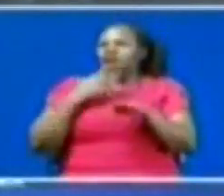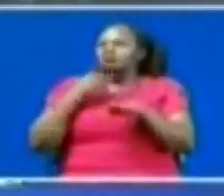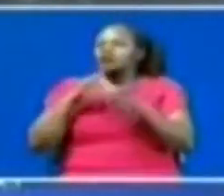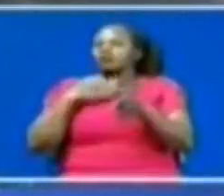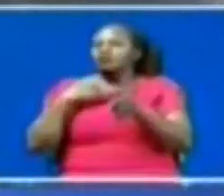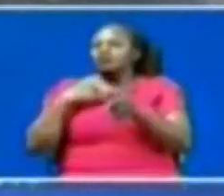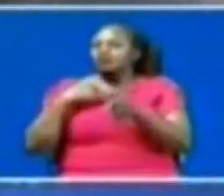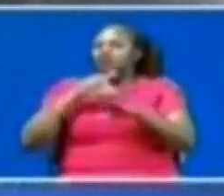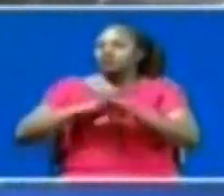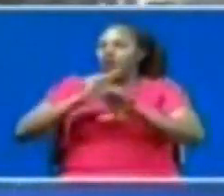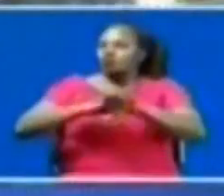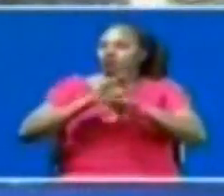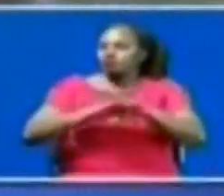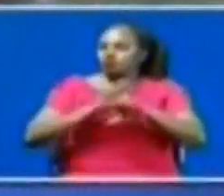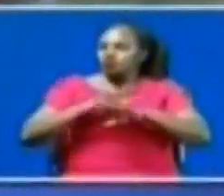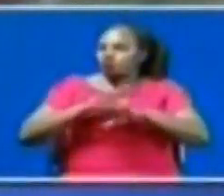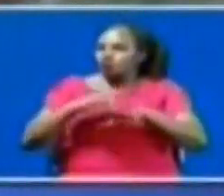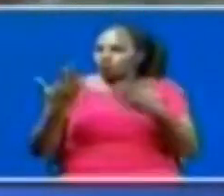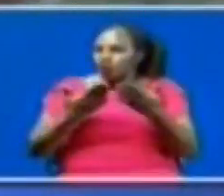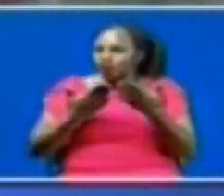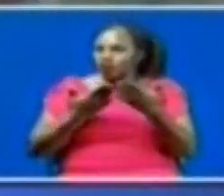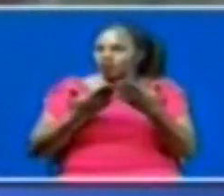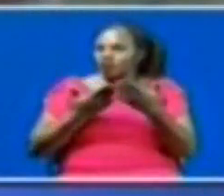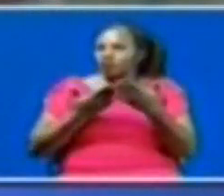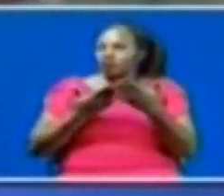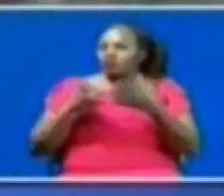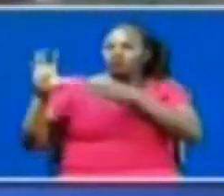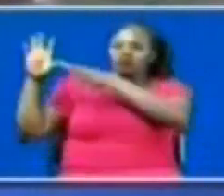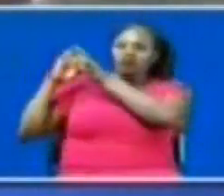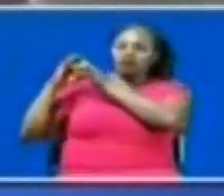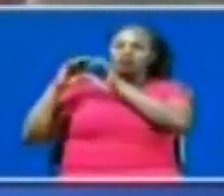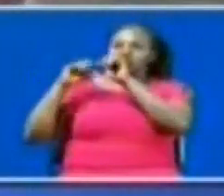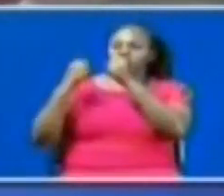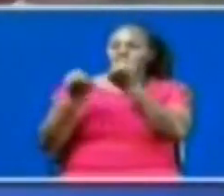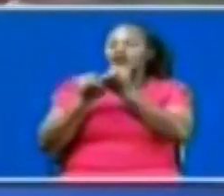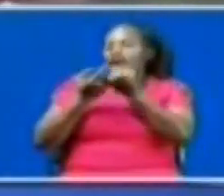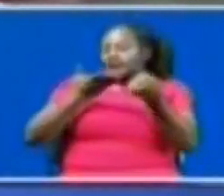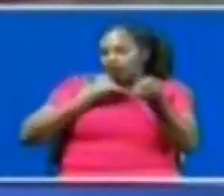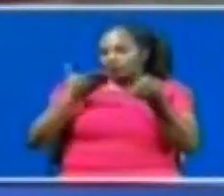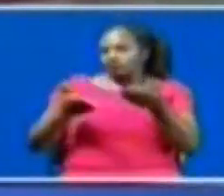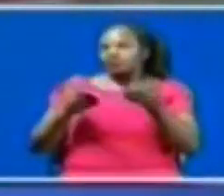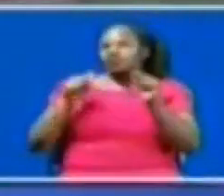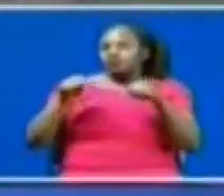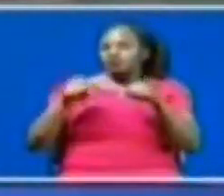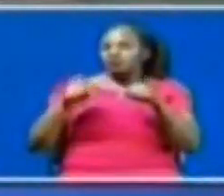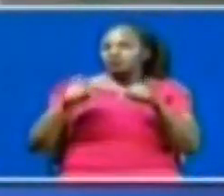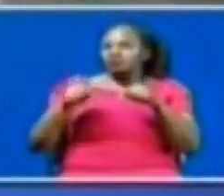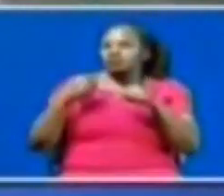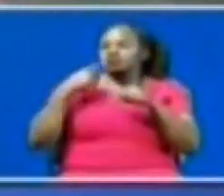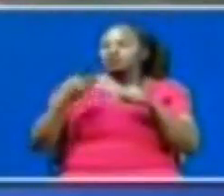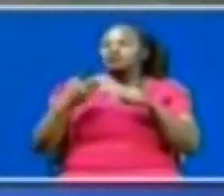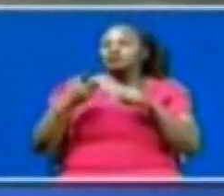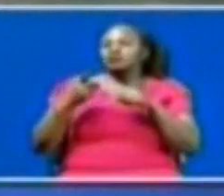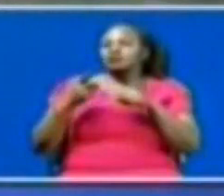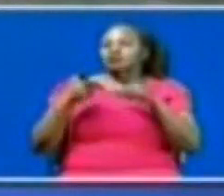wacha ni mzuri, ni mzuri, ni mzuri. Ni mzuri wapi? Kupitia kwa cultural society yetu, leo